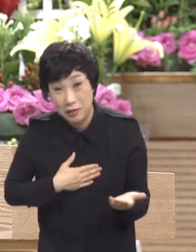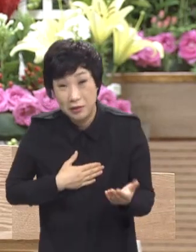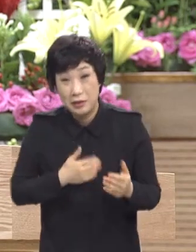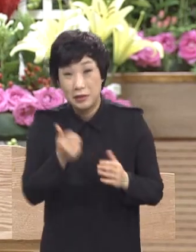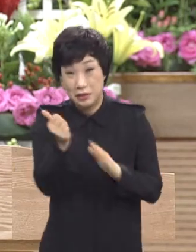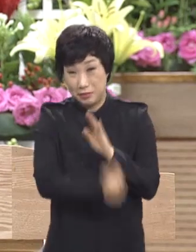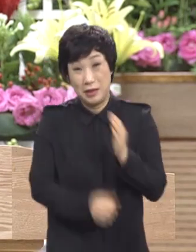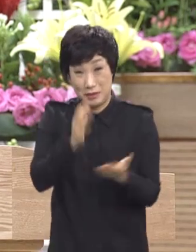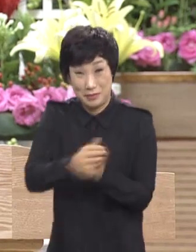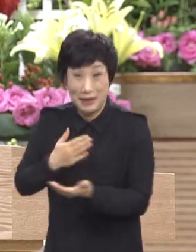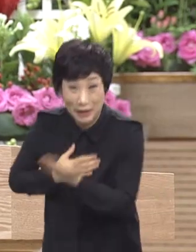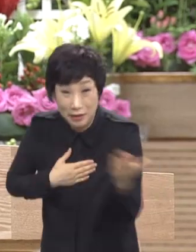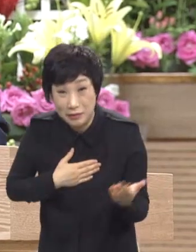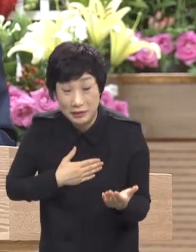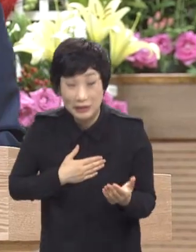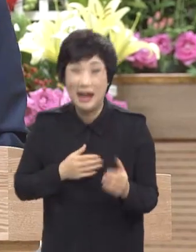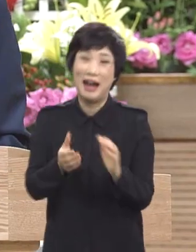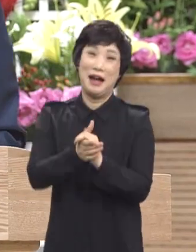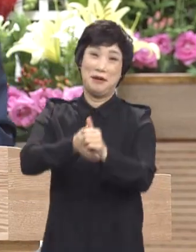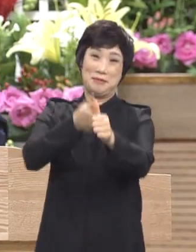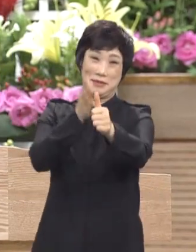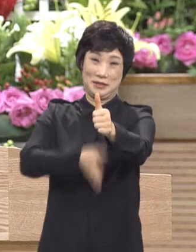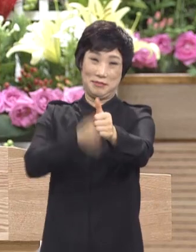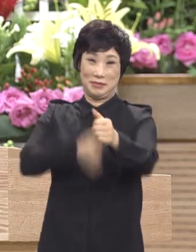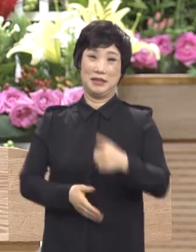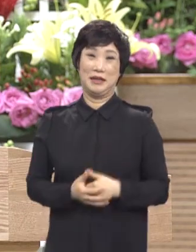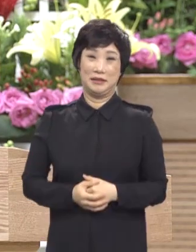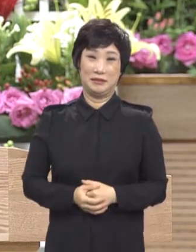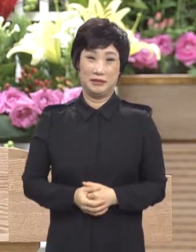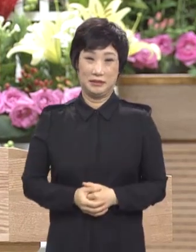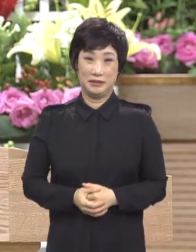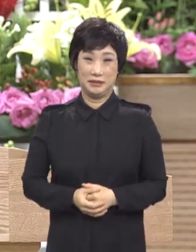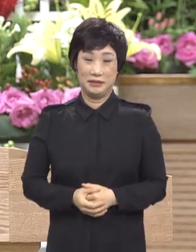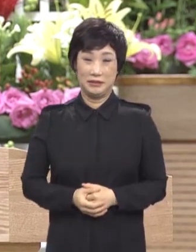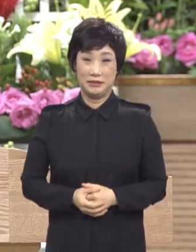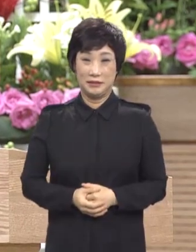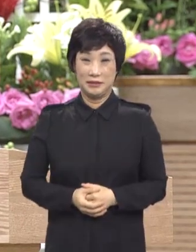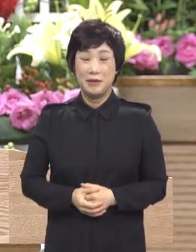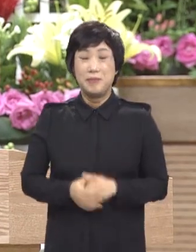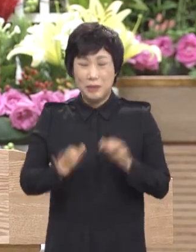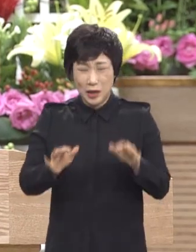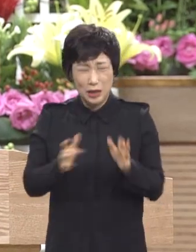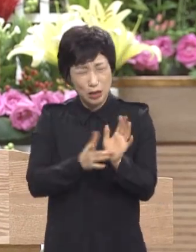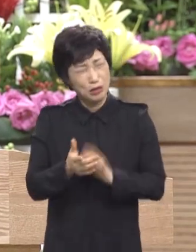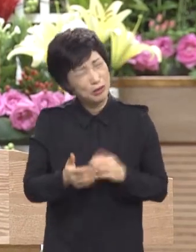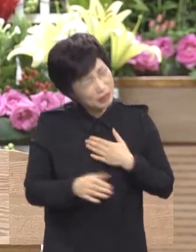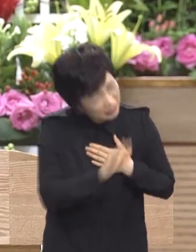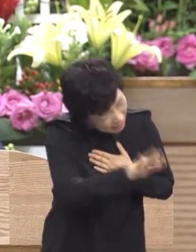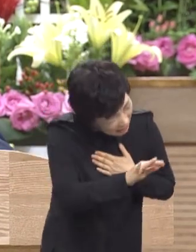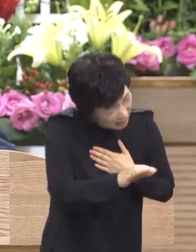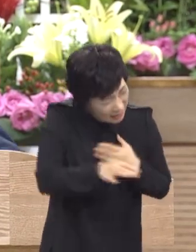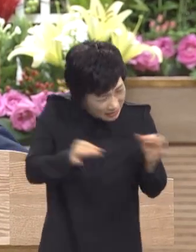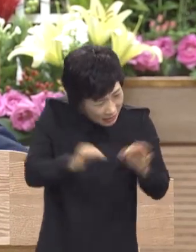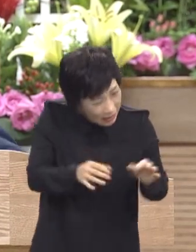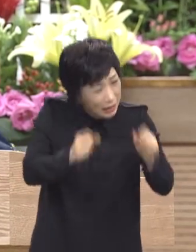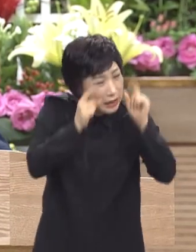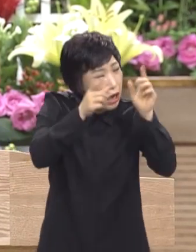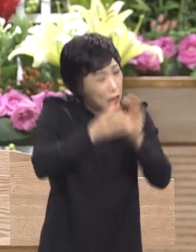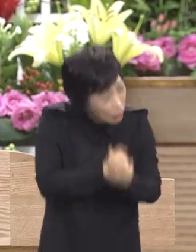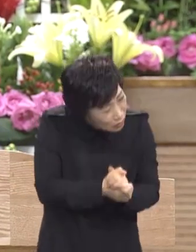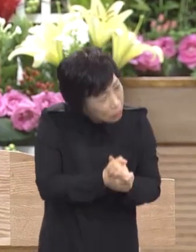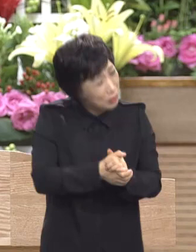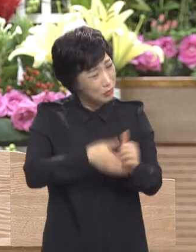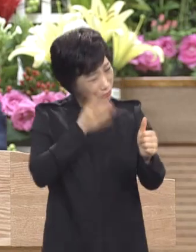실패하지 말자. 아멘 합시다. 네. 나와 잠깐만 함께 깨어있을